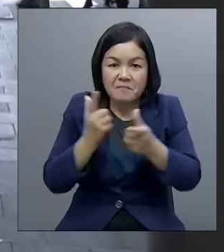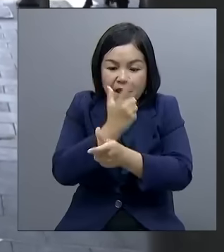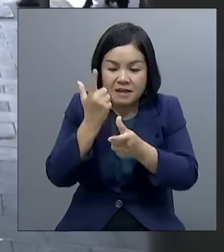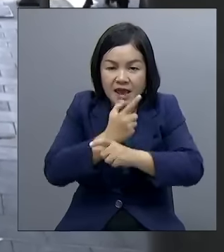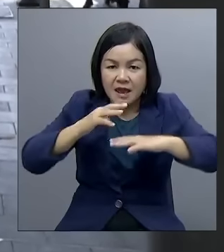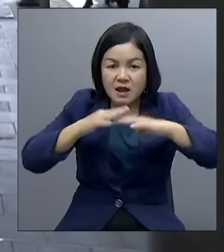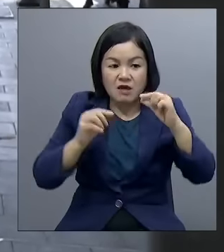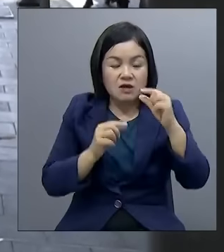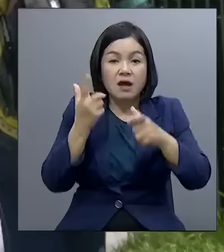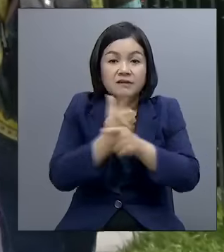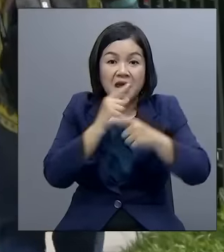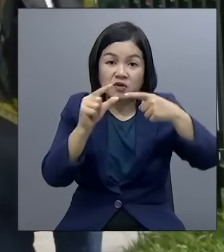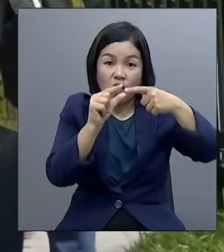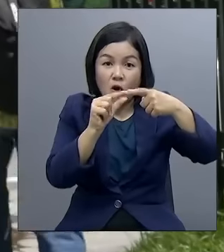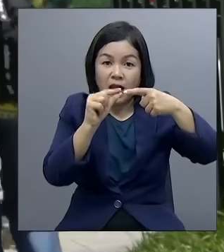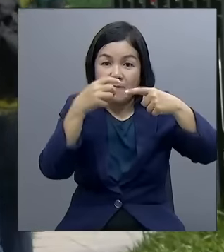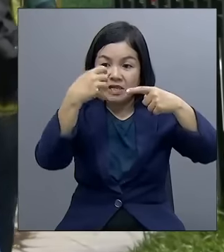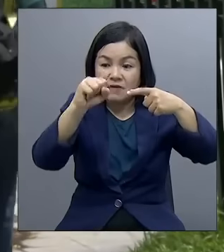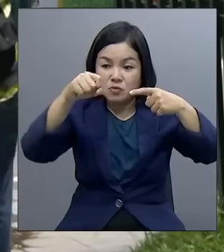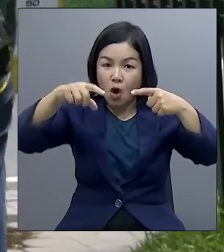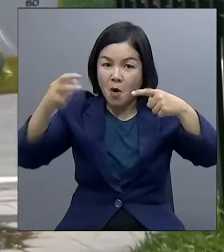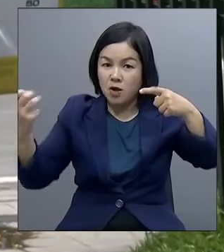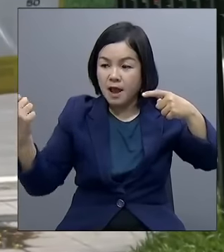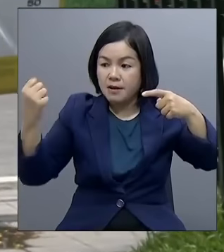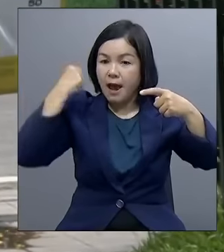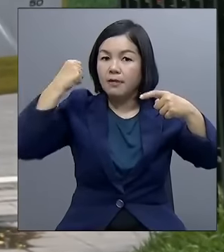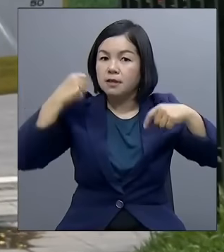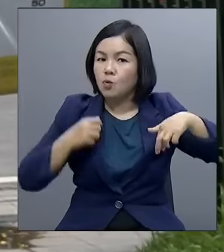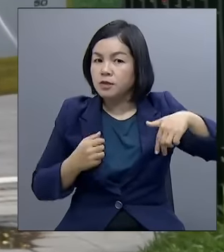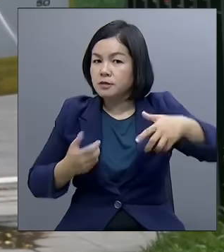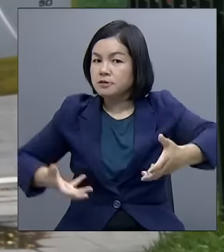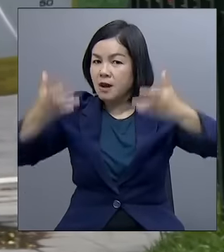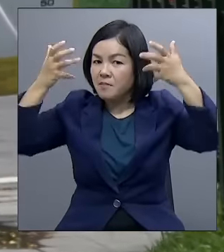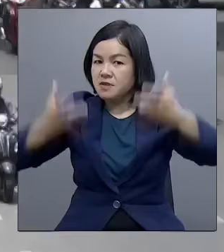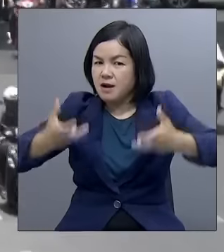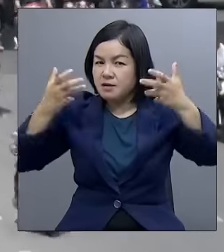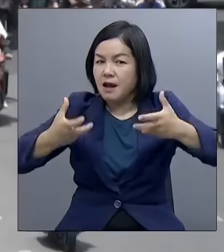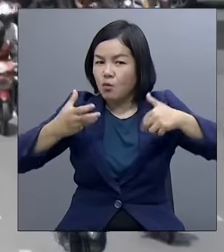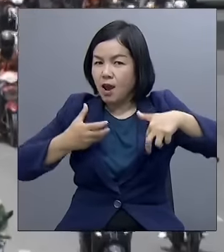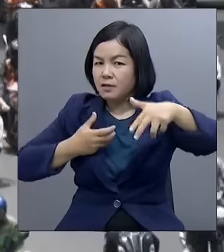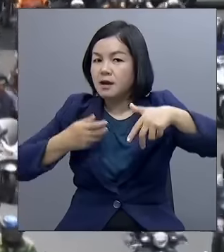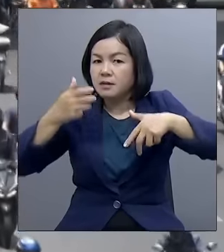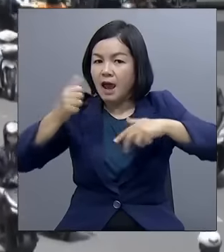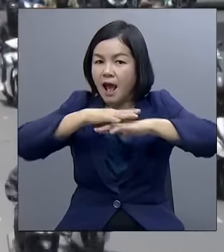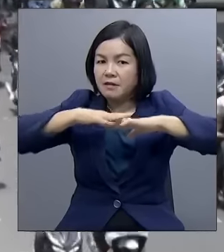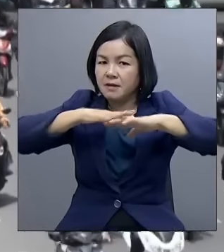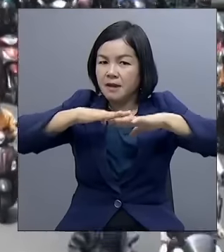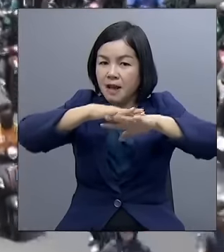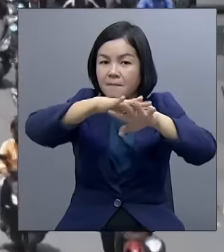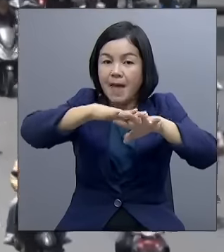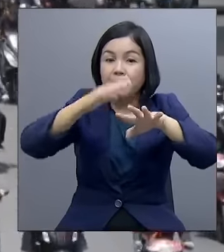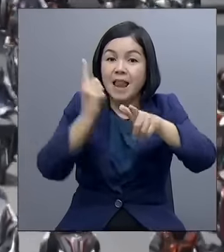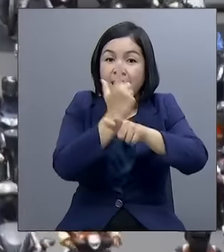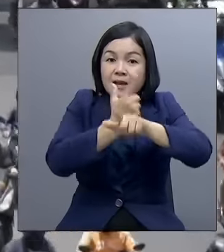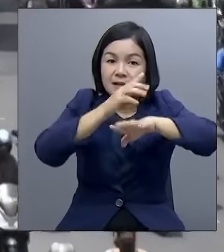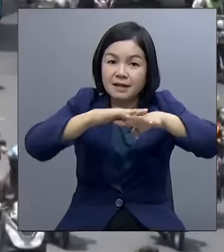10เซนติเมตรนะคะที่จะทำให้มีความแข็งแรงคงทนของทางเท้าค่ะซึ่งปัจจุบันทางเท้าของกทม.ที่อยู่ระ